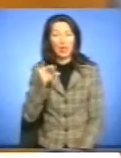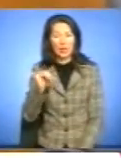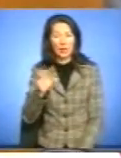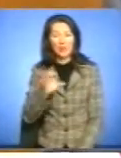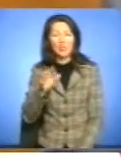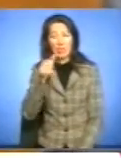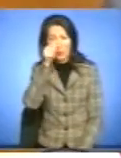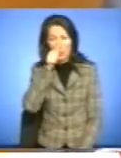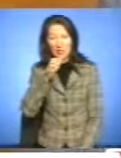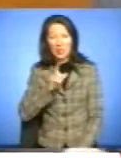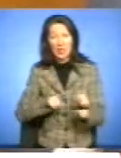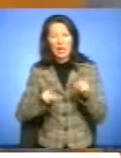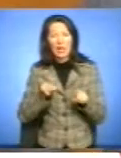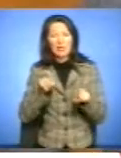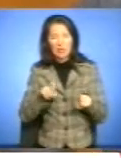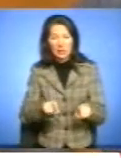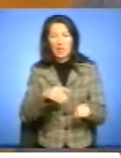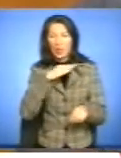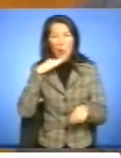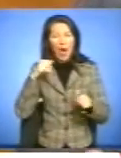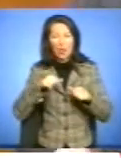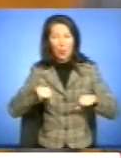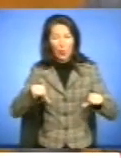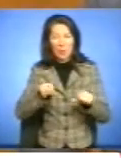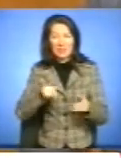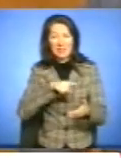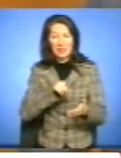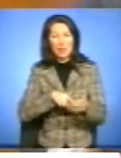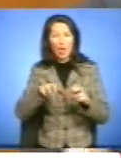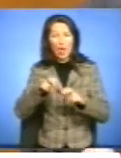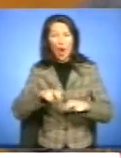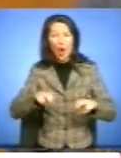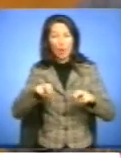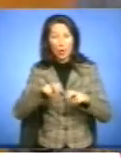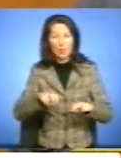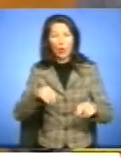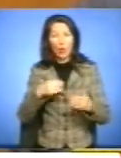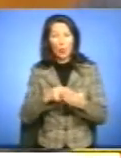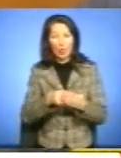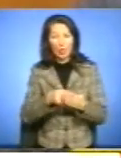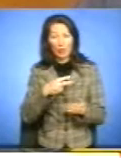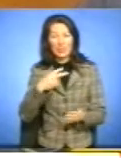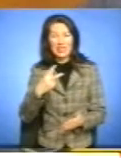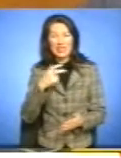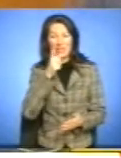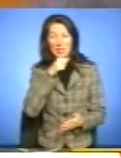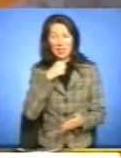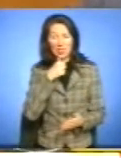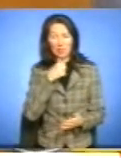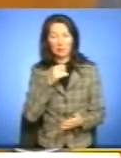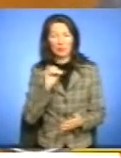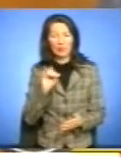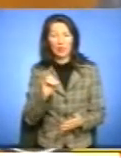нас дуже багато комісій з питань розгляду бюджету на 2013 рік,